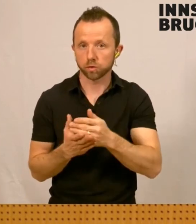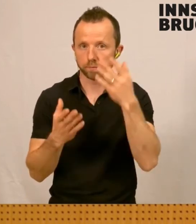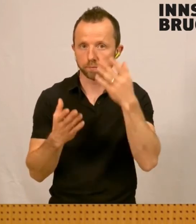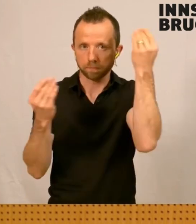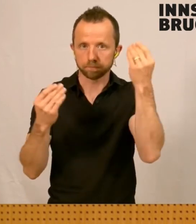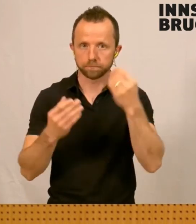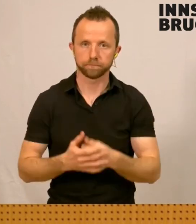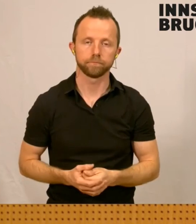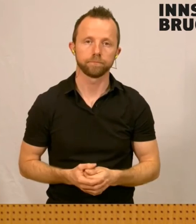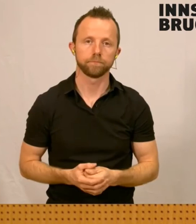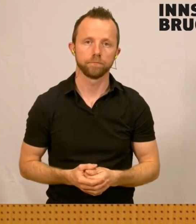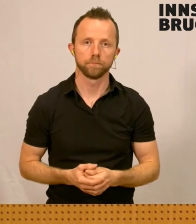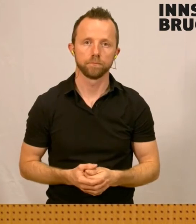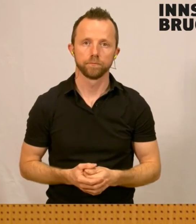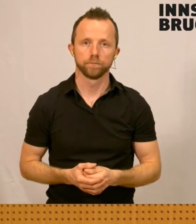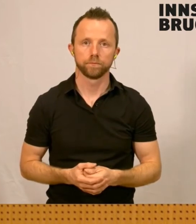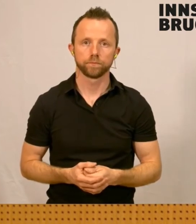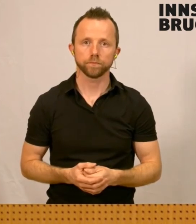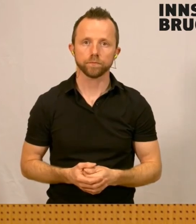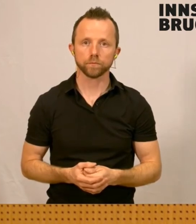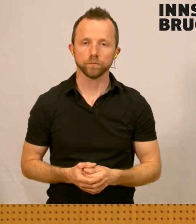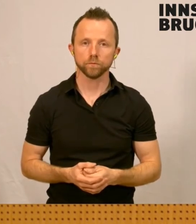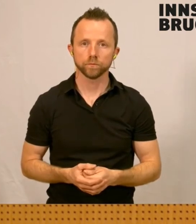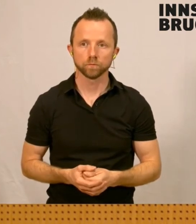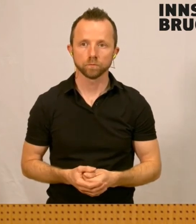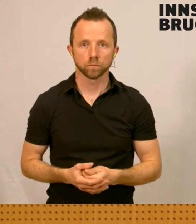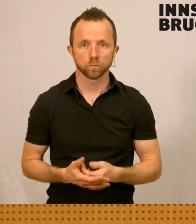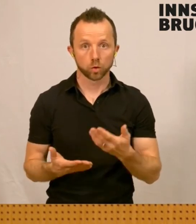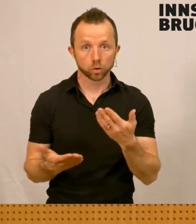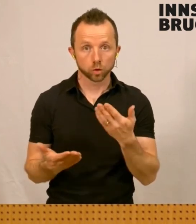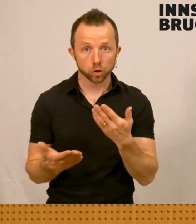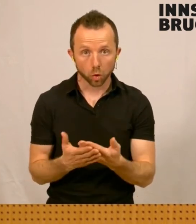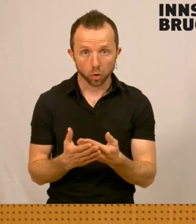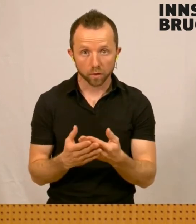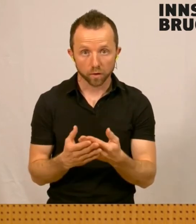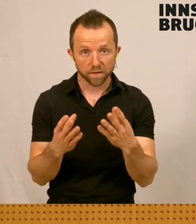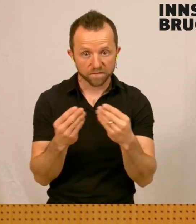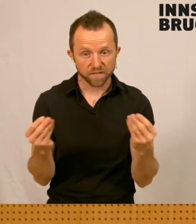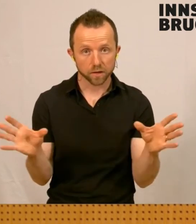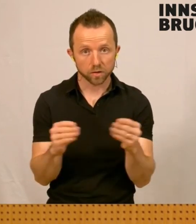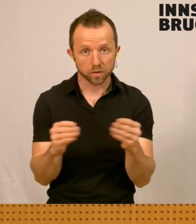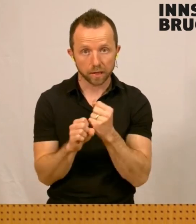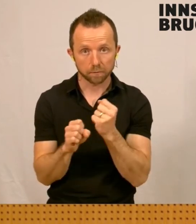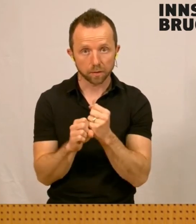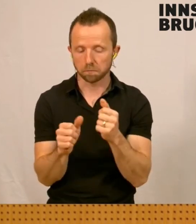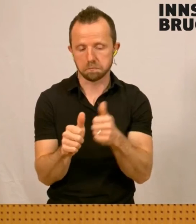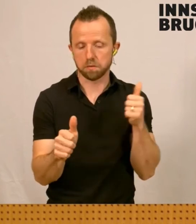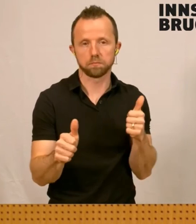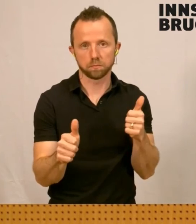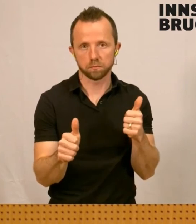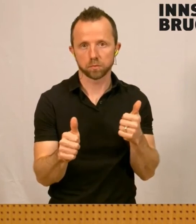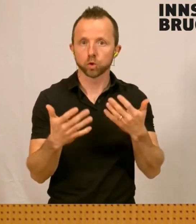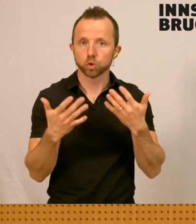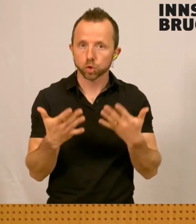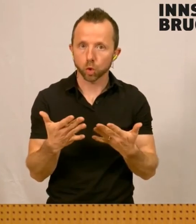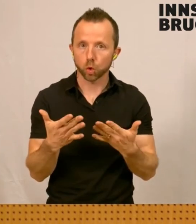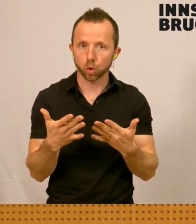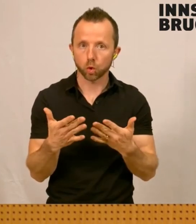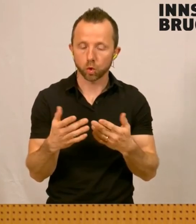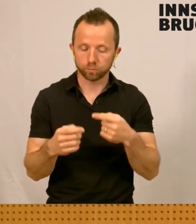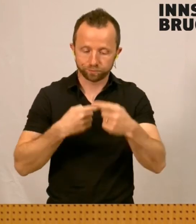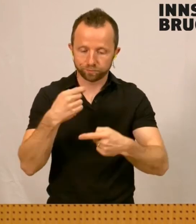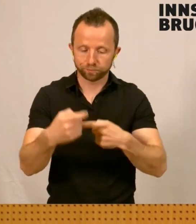vergessen. Das ist sehr weit entfernt von fairer Zusammenarbeit. Diese Vorgangsweisen zu ändern, darf ich